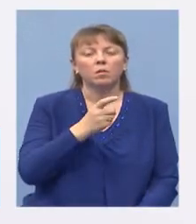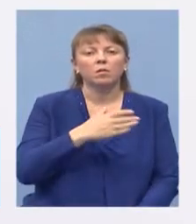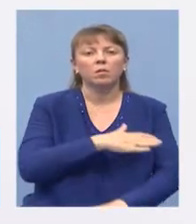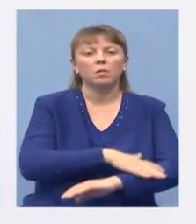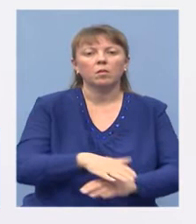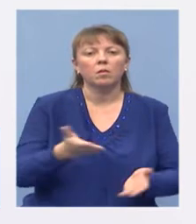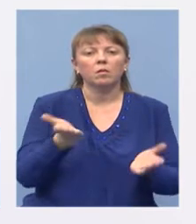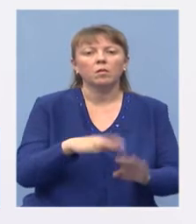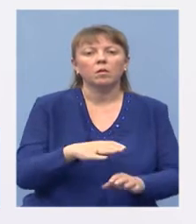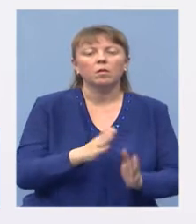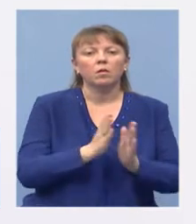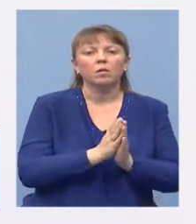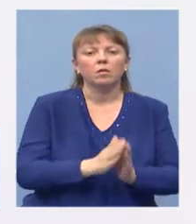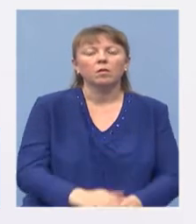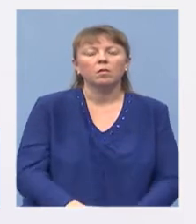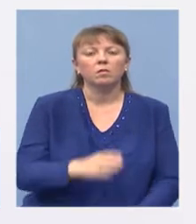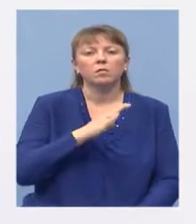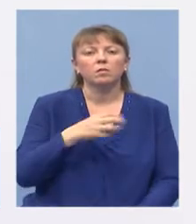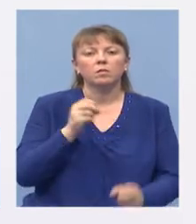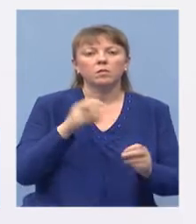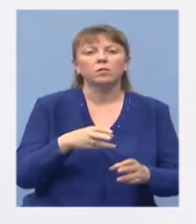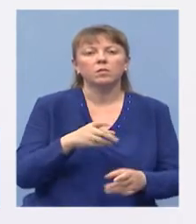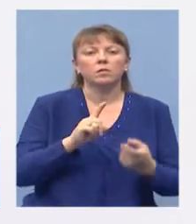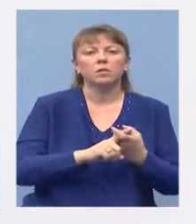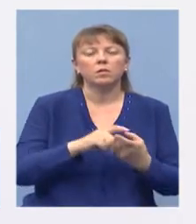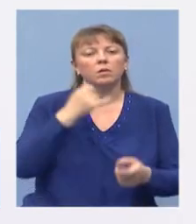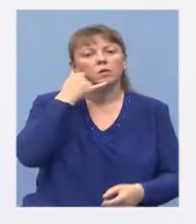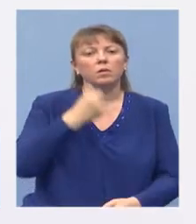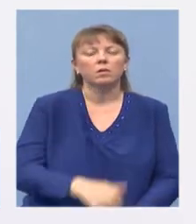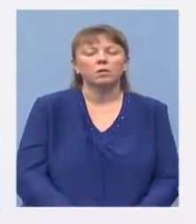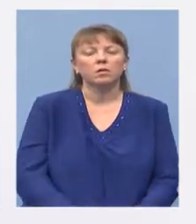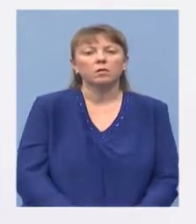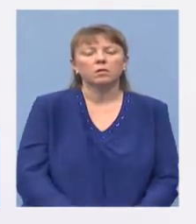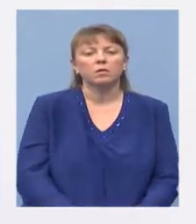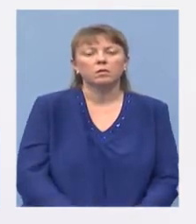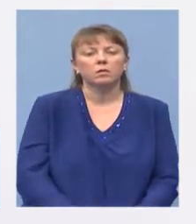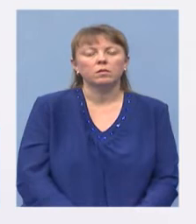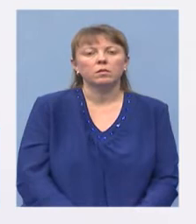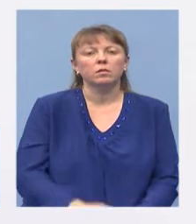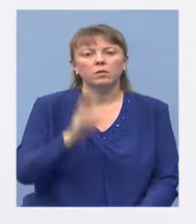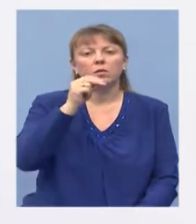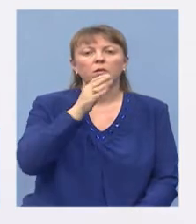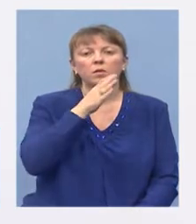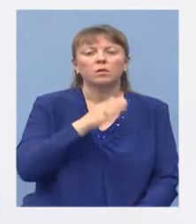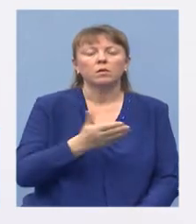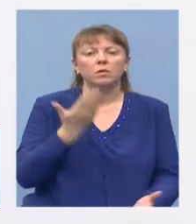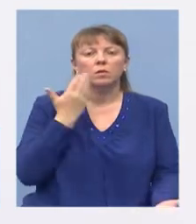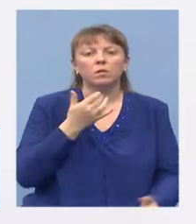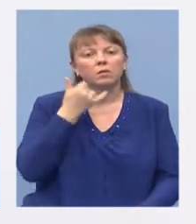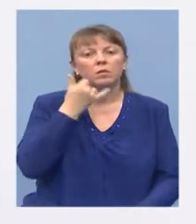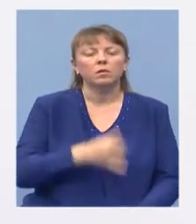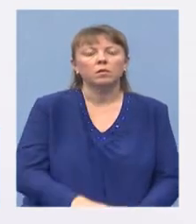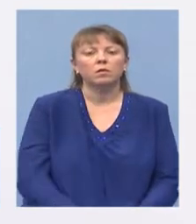оставить заявку. Затем наши специалисты связываются с ними, выезжают, то есть назначают дату, время заранее, созваниваются